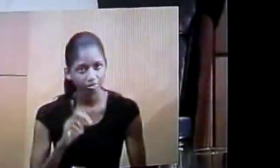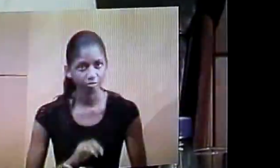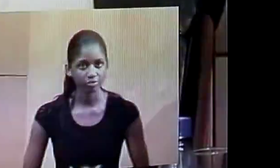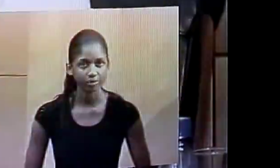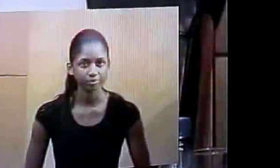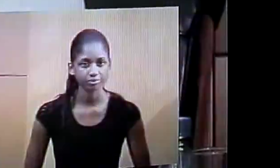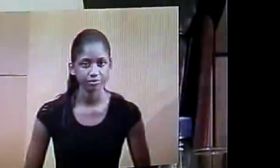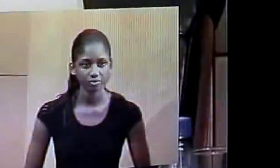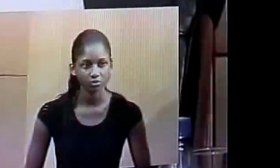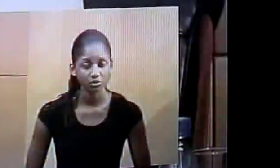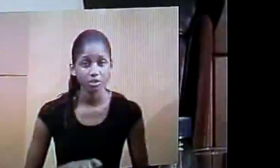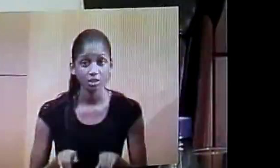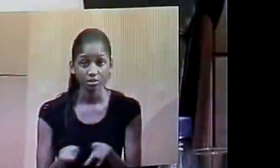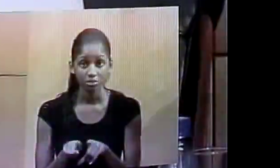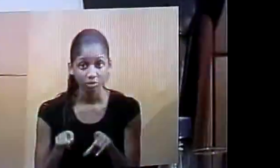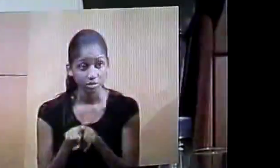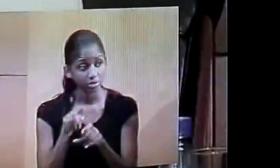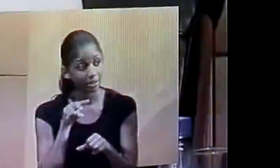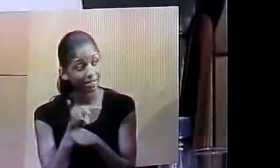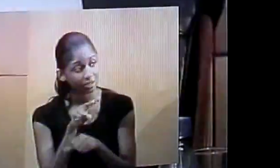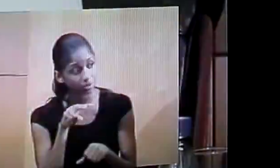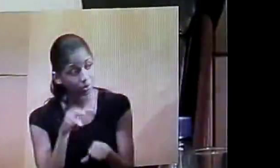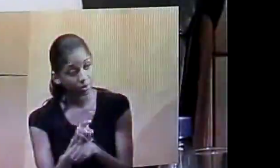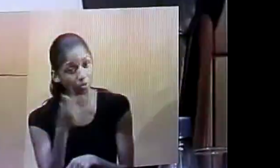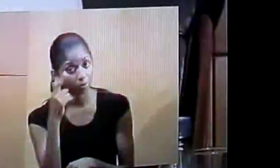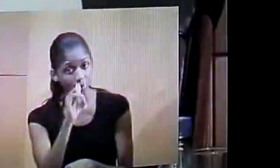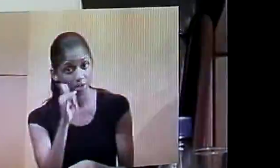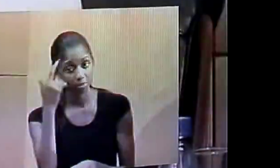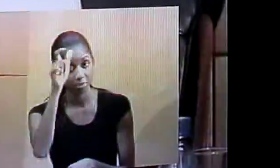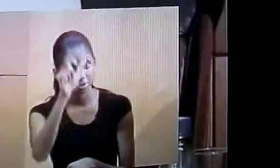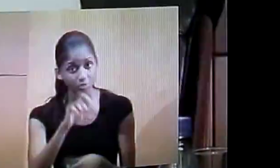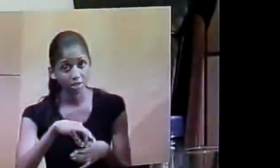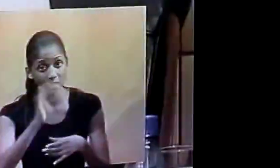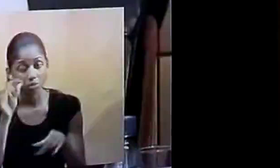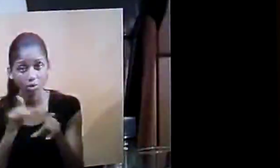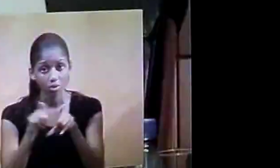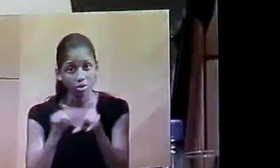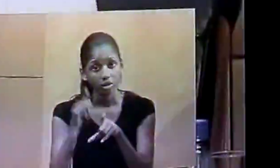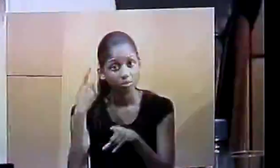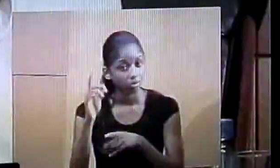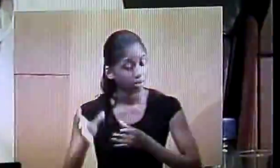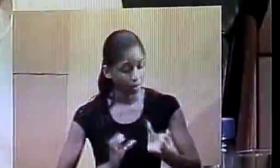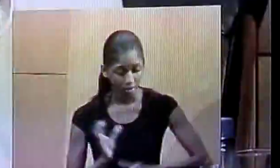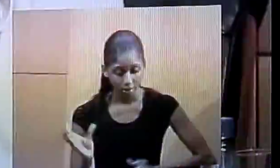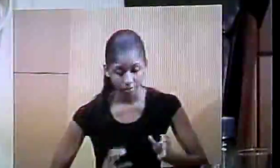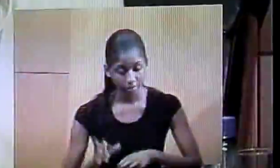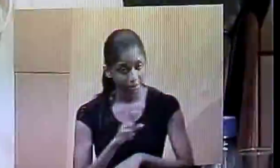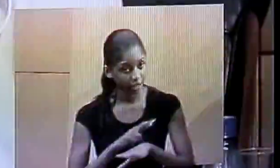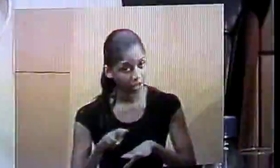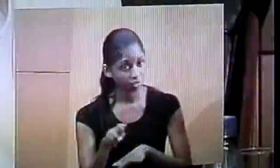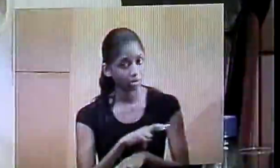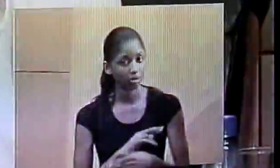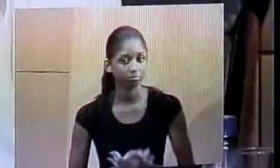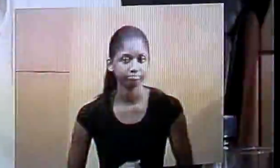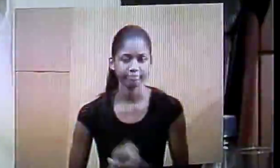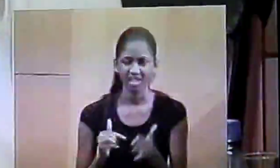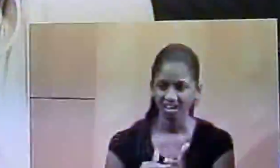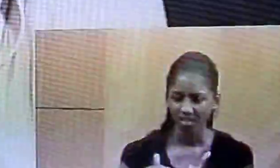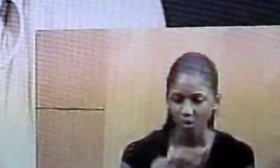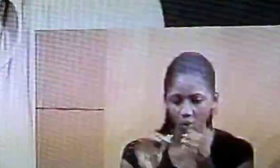et injurieux pour les élus et pour la collectivité régionale. Lorsqu'on laisse